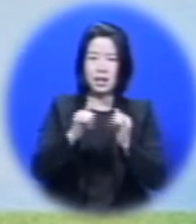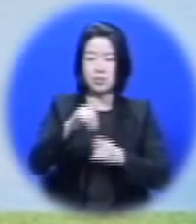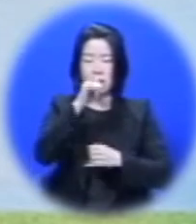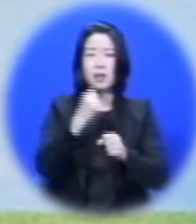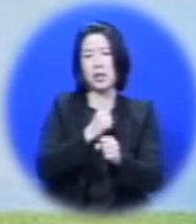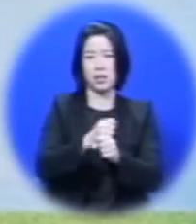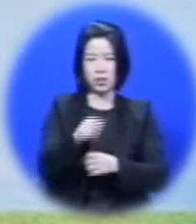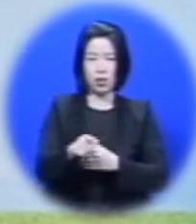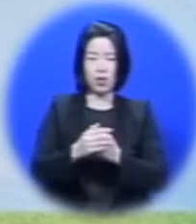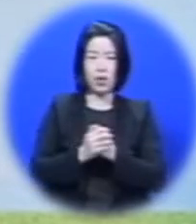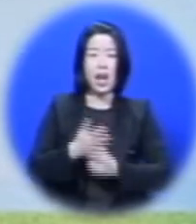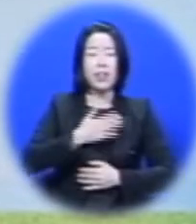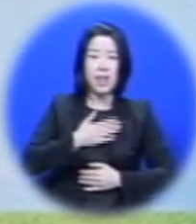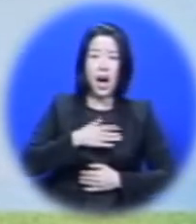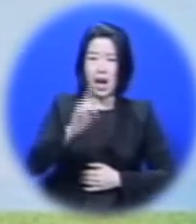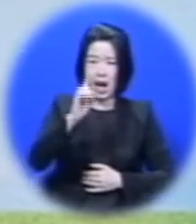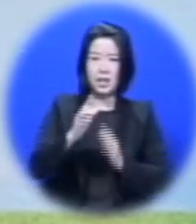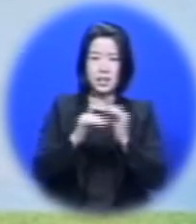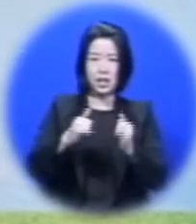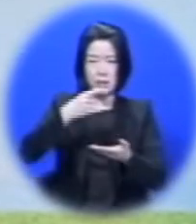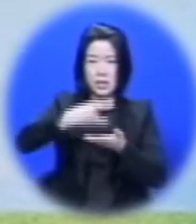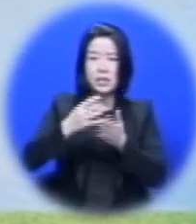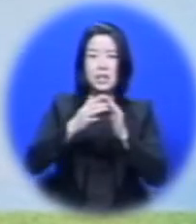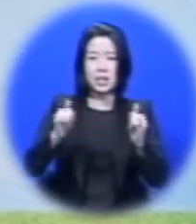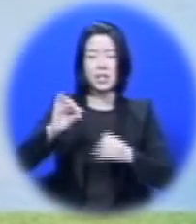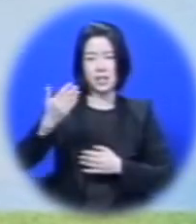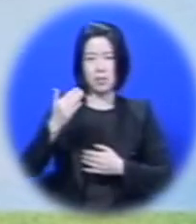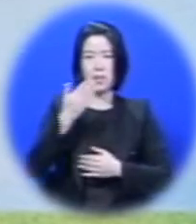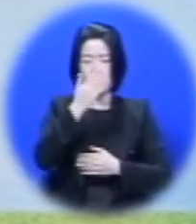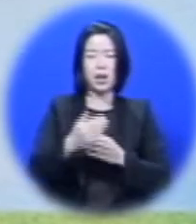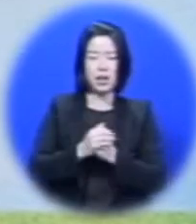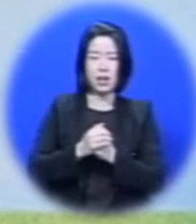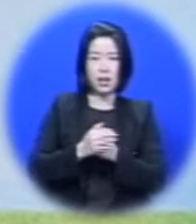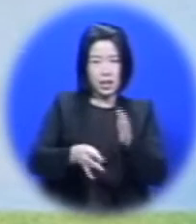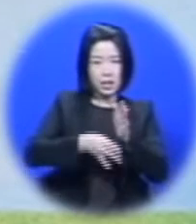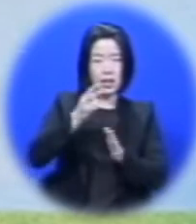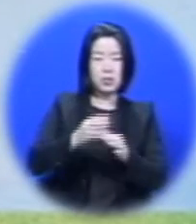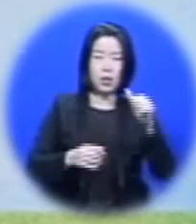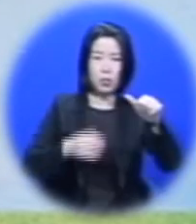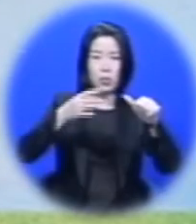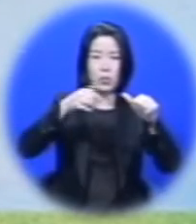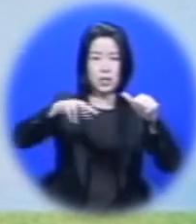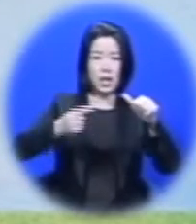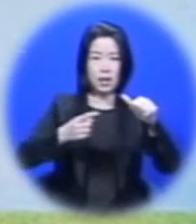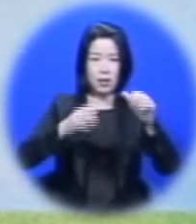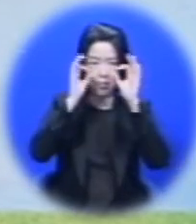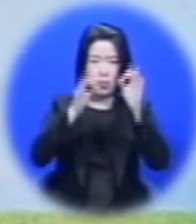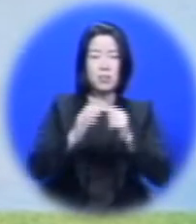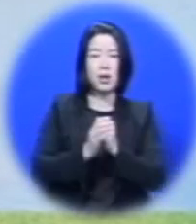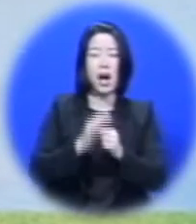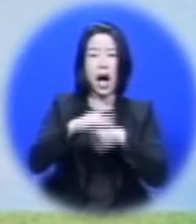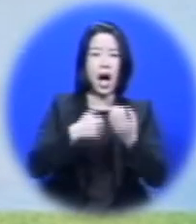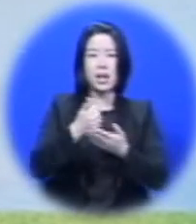거예요. 나 한 사람이 의인이 되면 되잖아요. 예레미야 5장 1절에 보면 하나님이 이렇게 기가